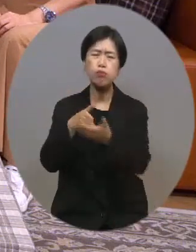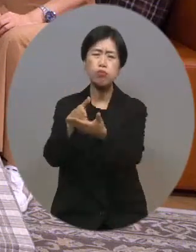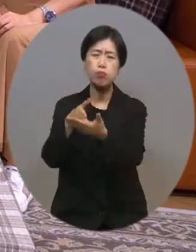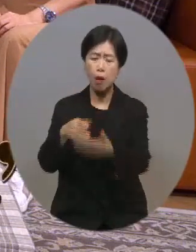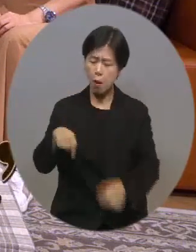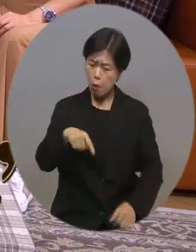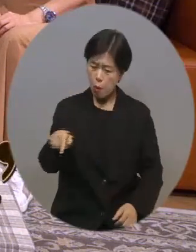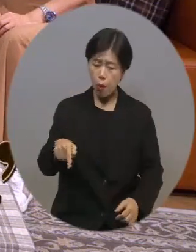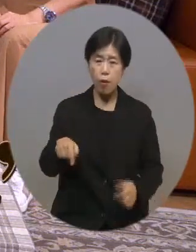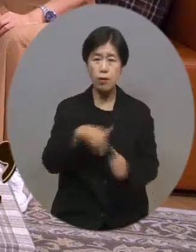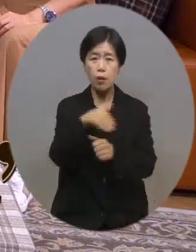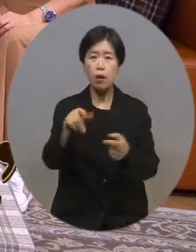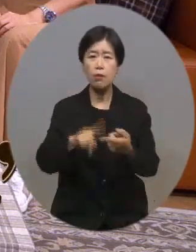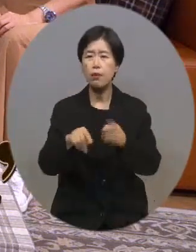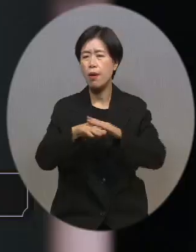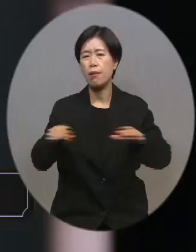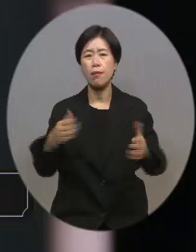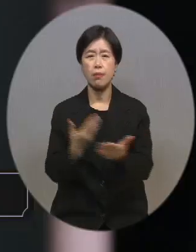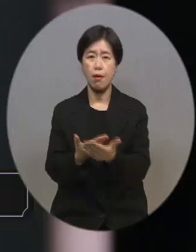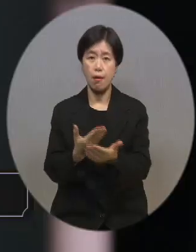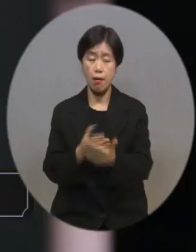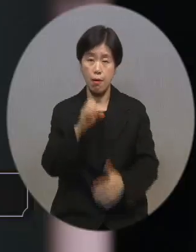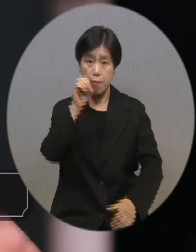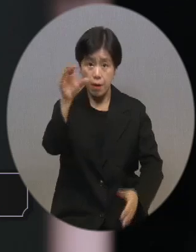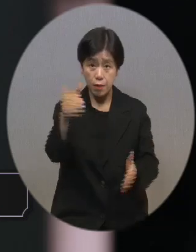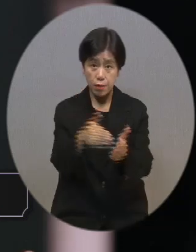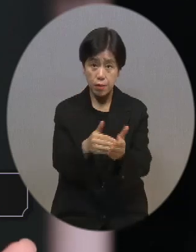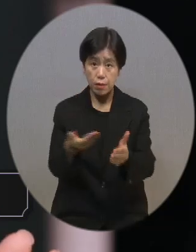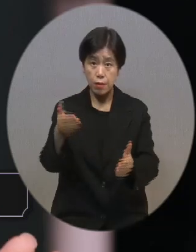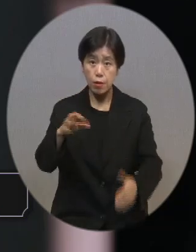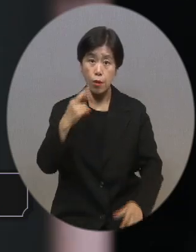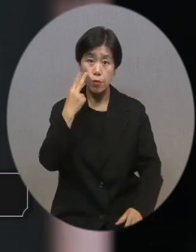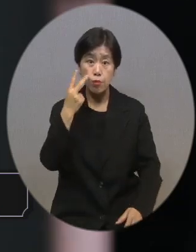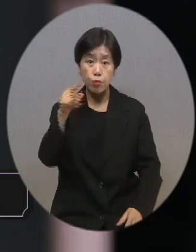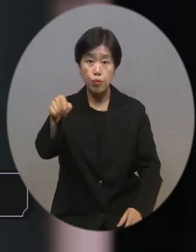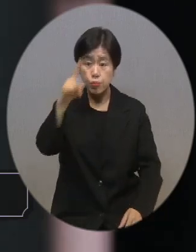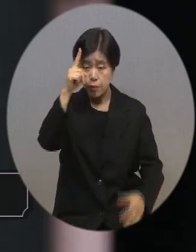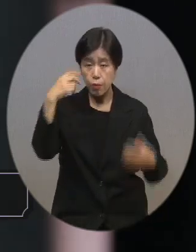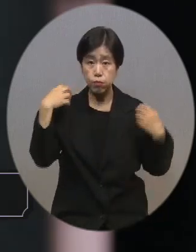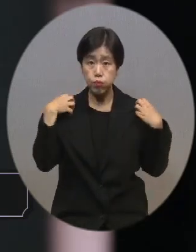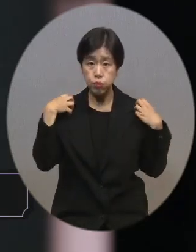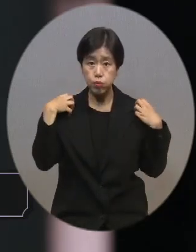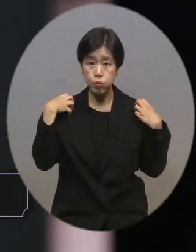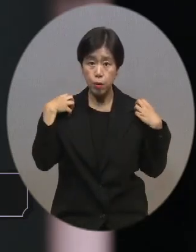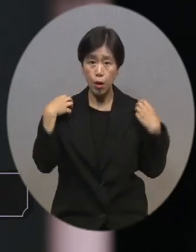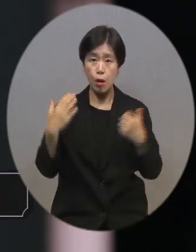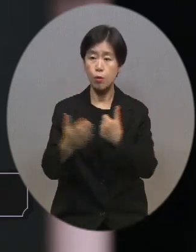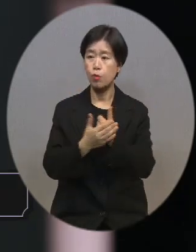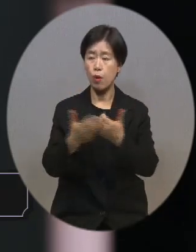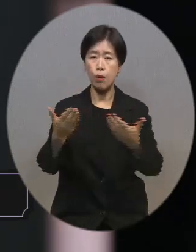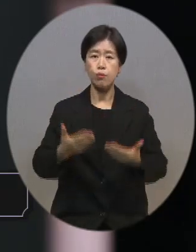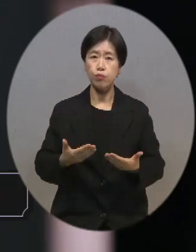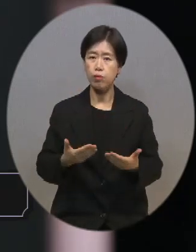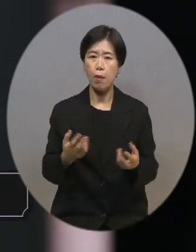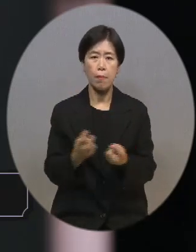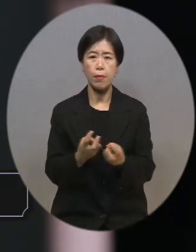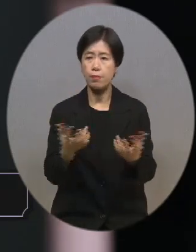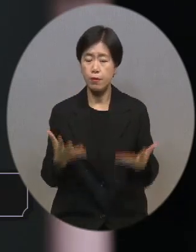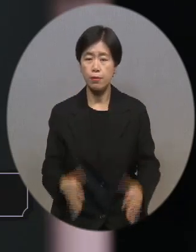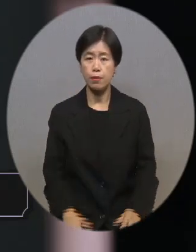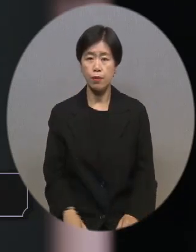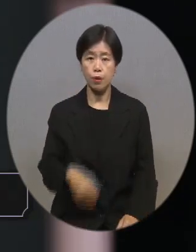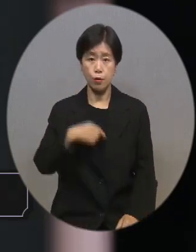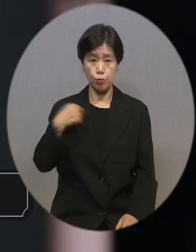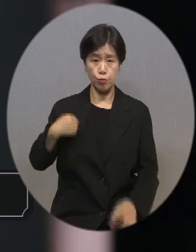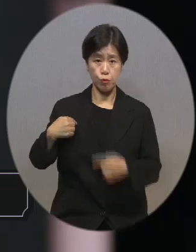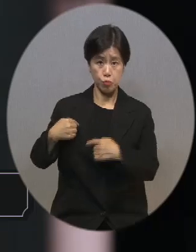막아달라. 미국 정부도 사실 할 수 있는 게 없는 거죠. 최선을 다했는데